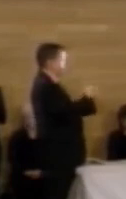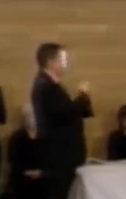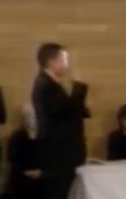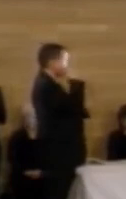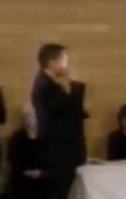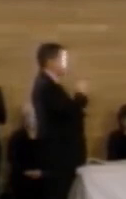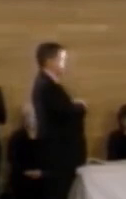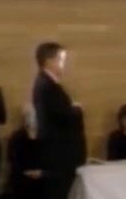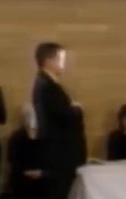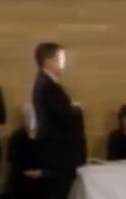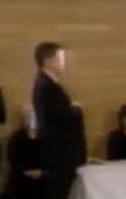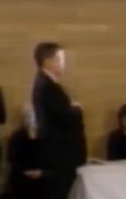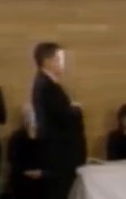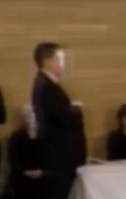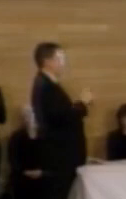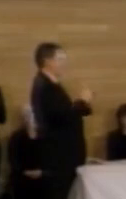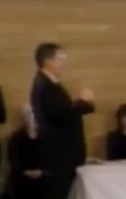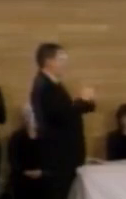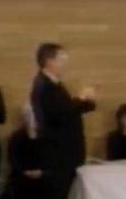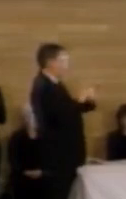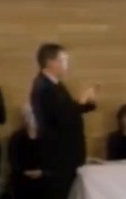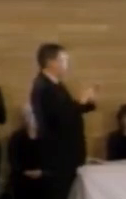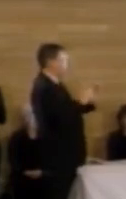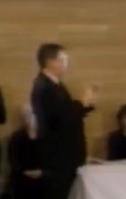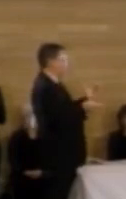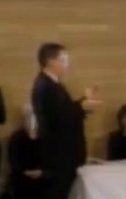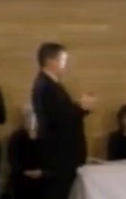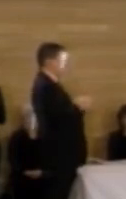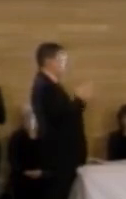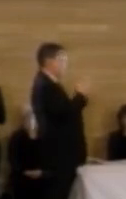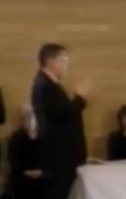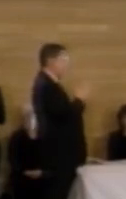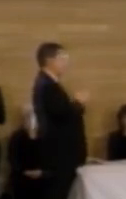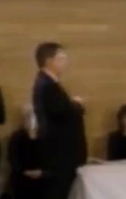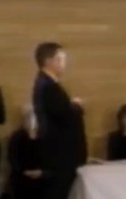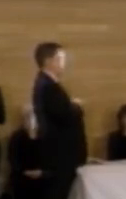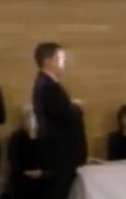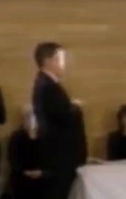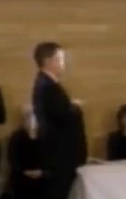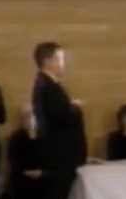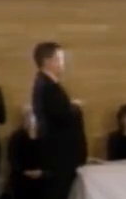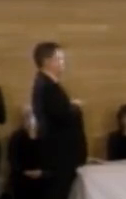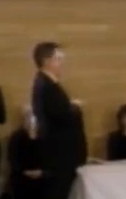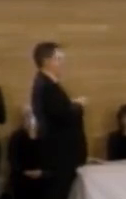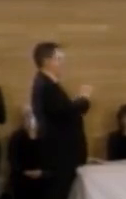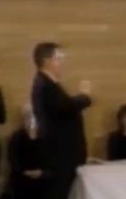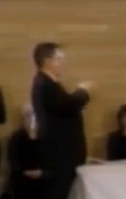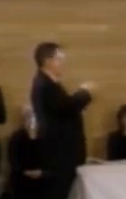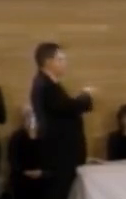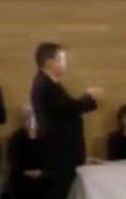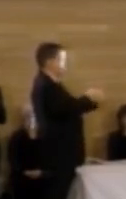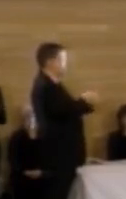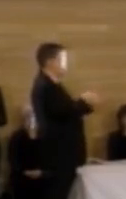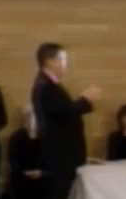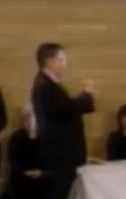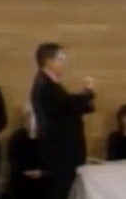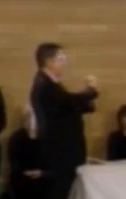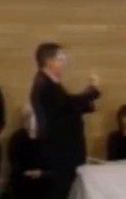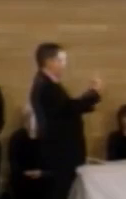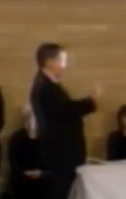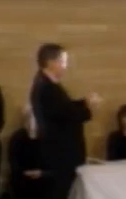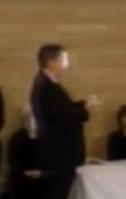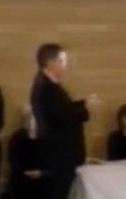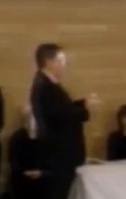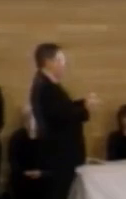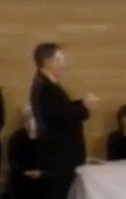私たちは誰一人取り残さないという理念のもと、国連の SDGs 持続可能な開